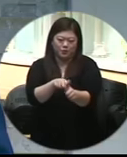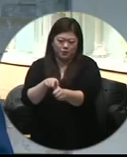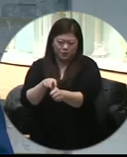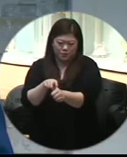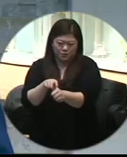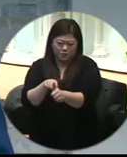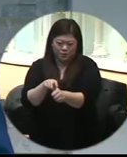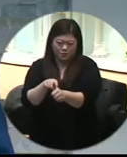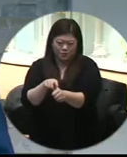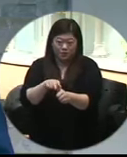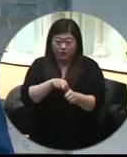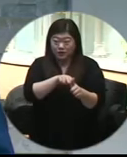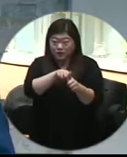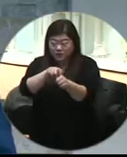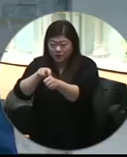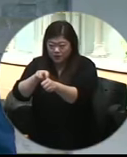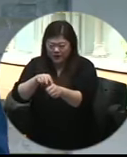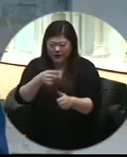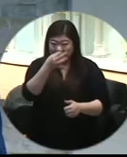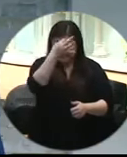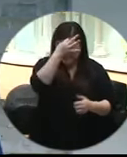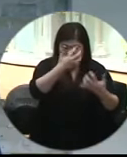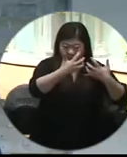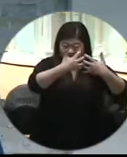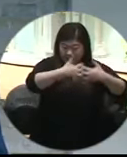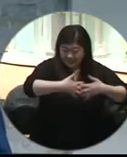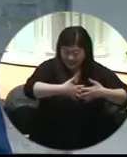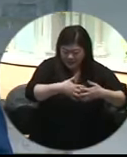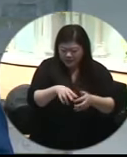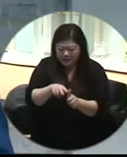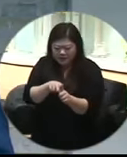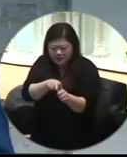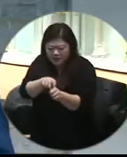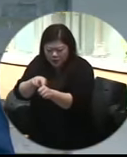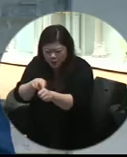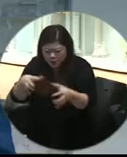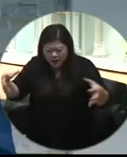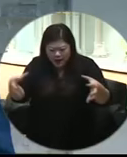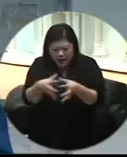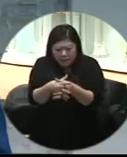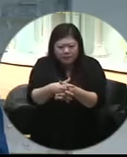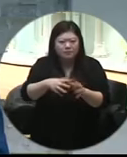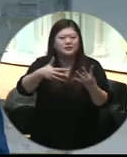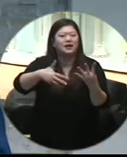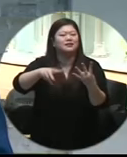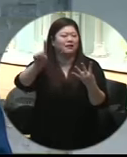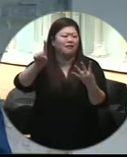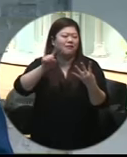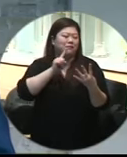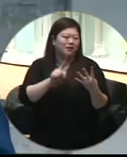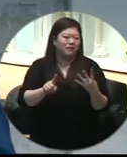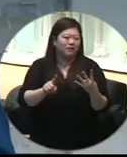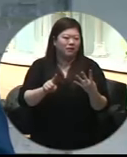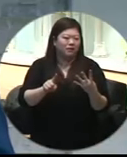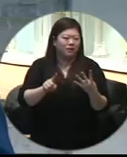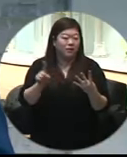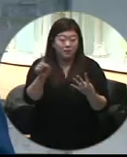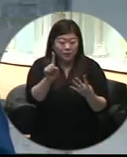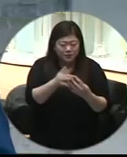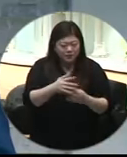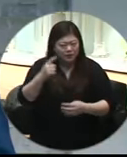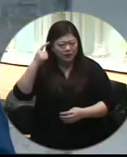이 정보가 결합해서 기계가 인간과 같은 그러한 지적